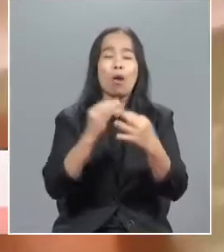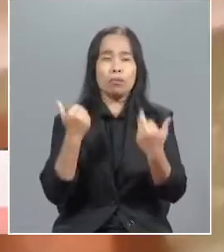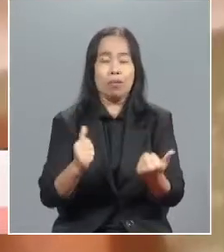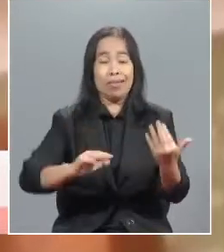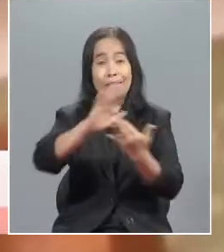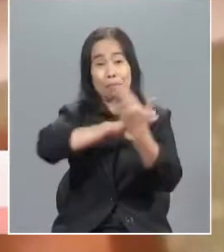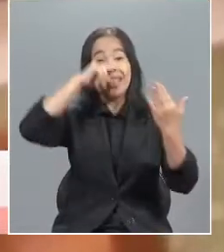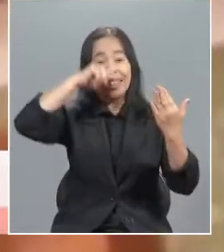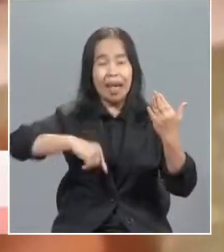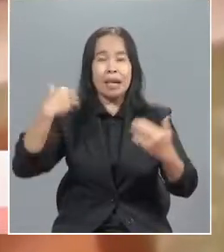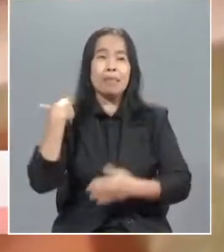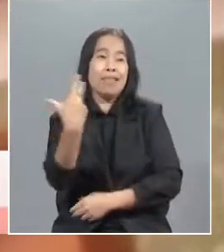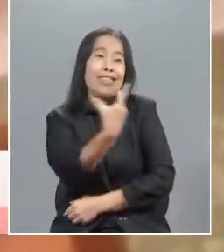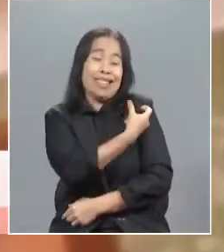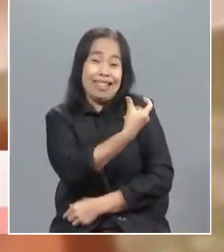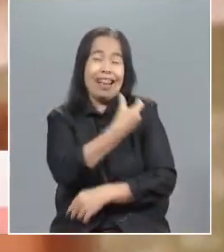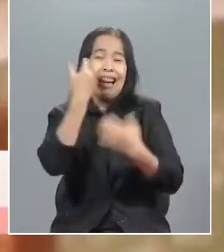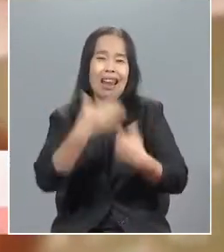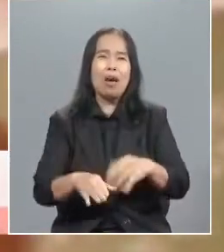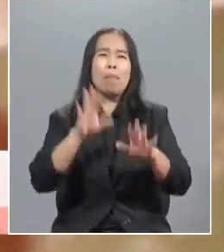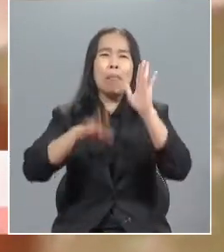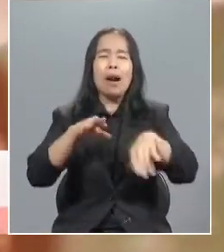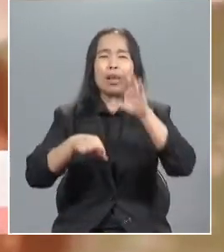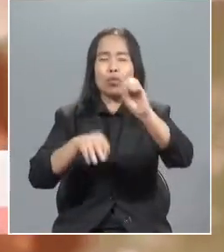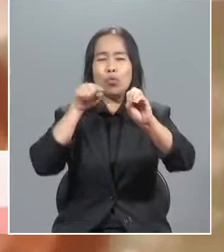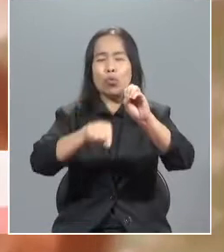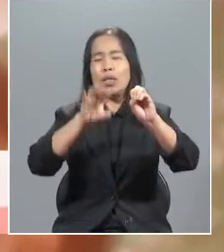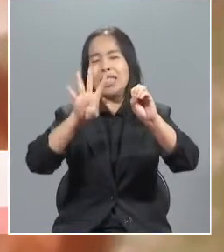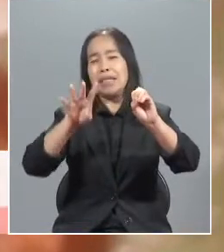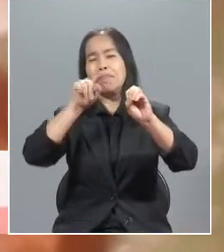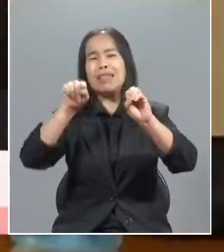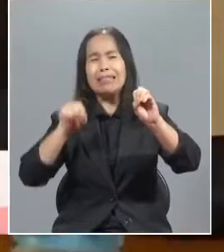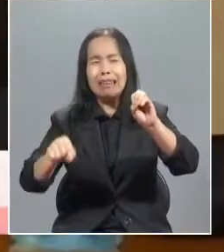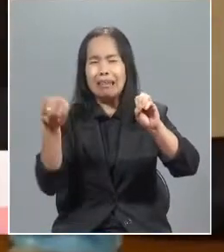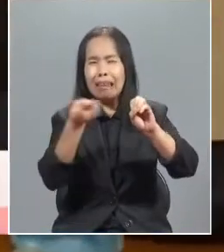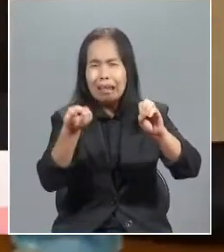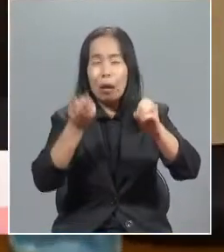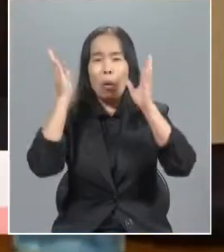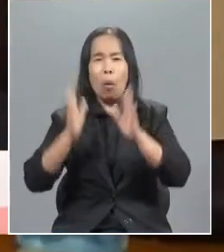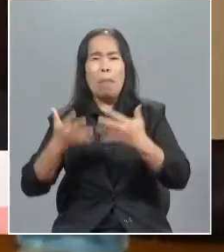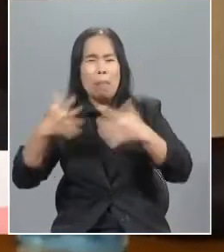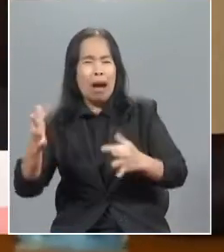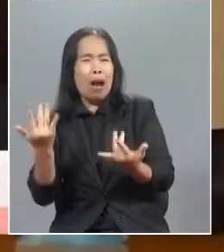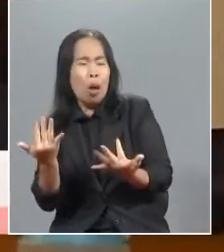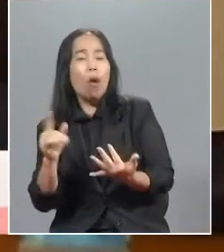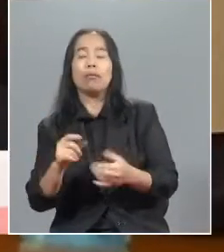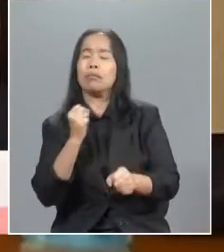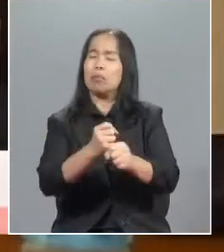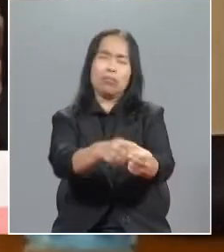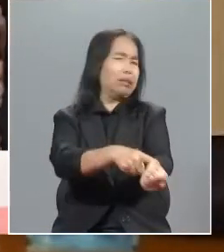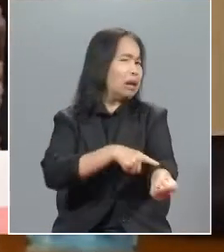พึ่งได้รับการฉีดวัคซีนไปเพียง 0.4เปอร์เซ็นต์ของจำนวนประชากรซึ่งก็ถือว่าล่าช้ามาก